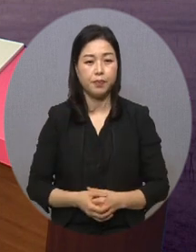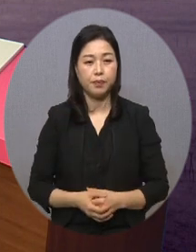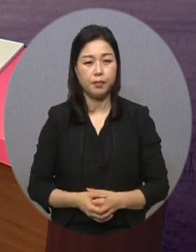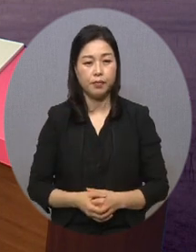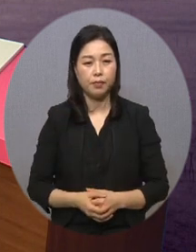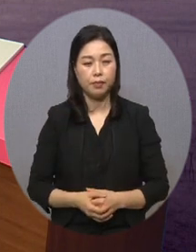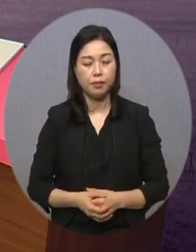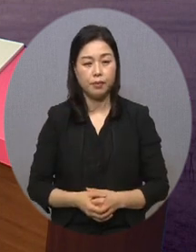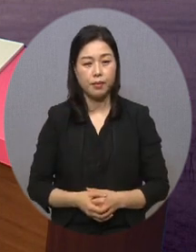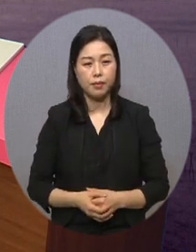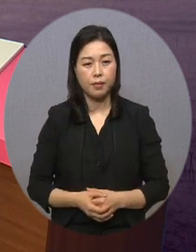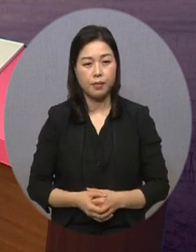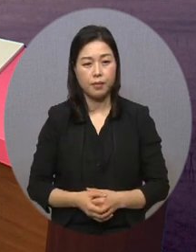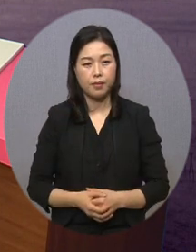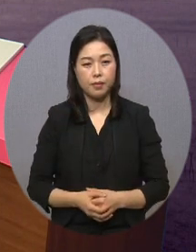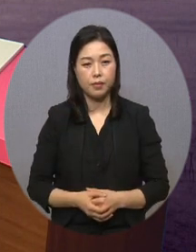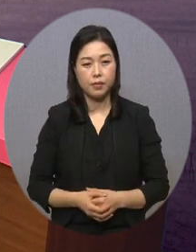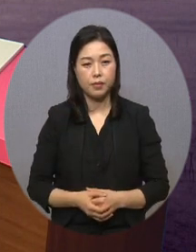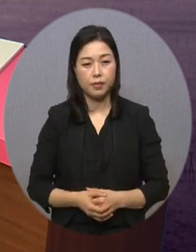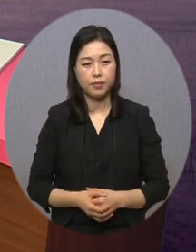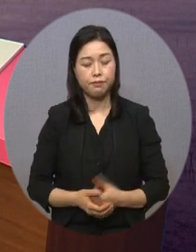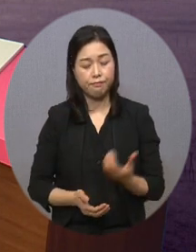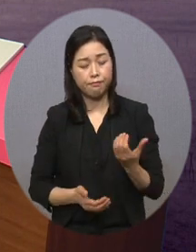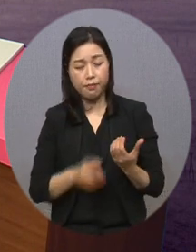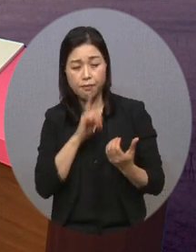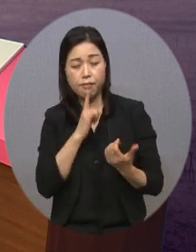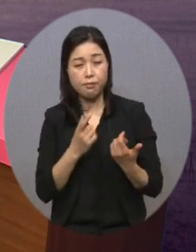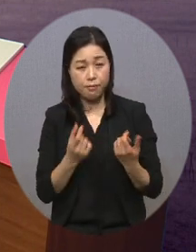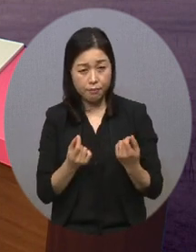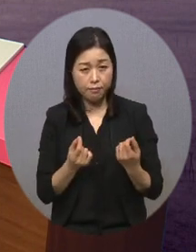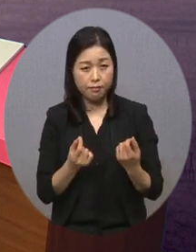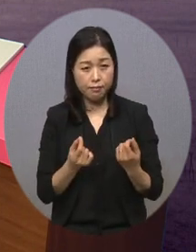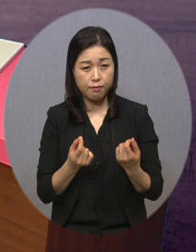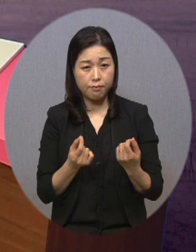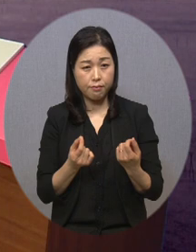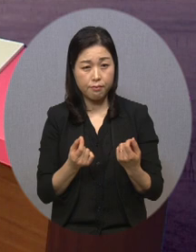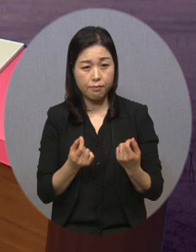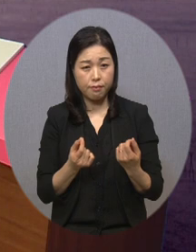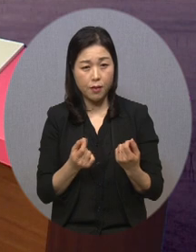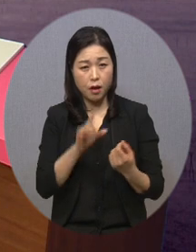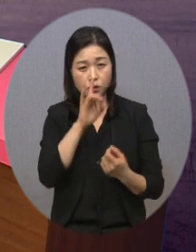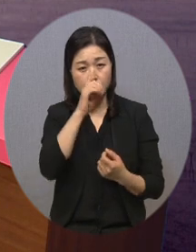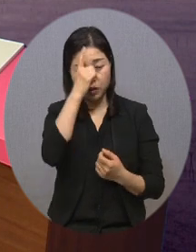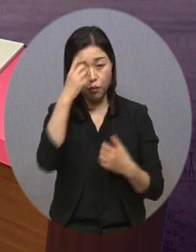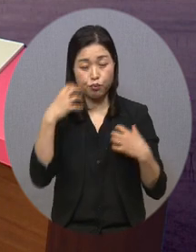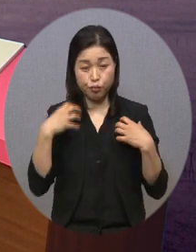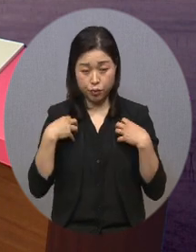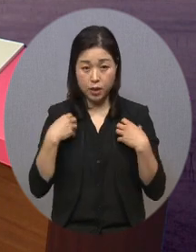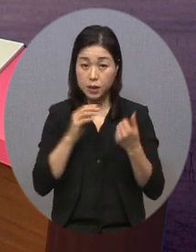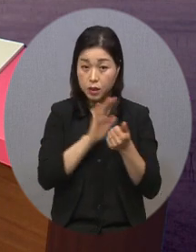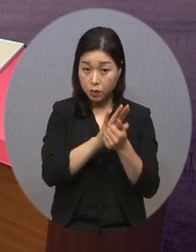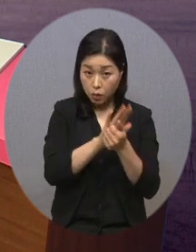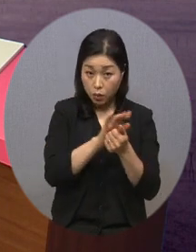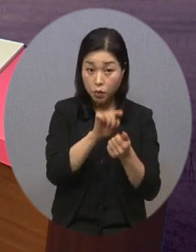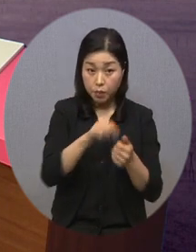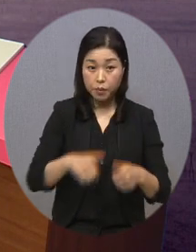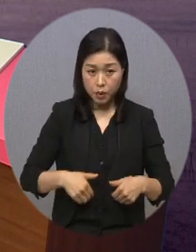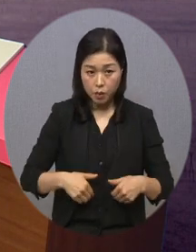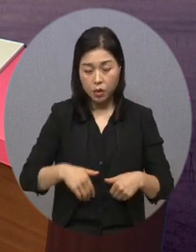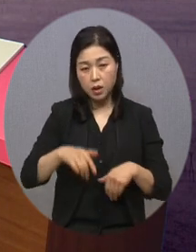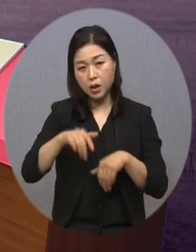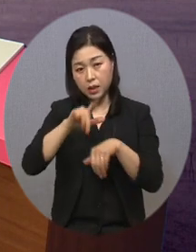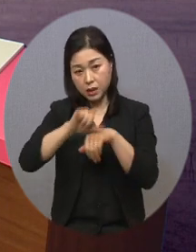경우에는 조금 전에도 말씀드린 것처럼 중앙정부의 대책도 필요하지만은